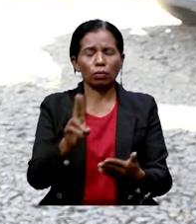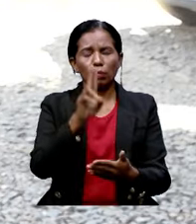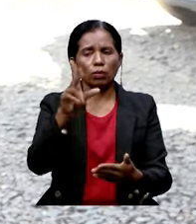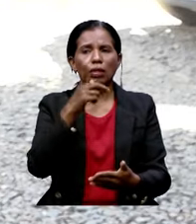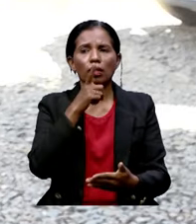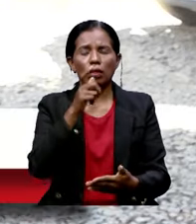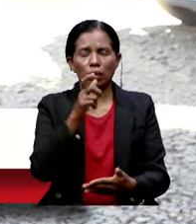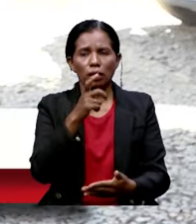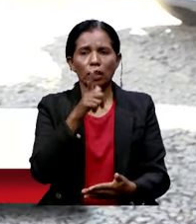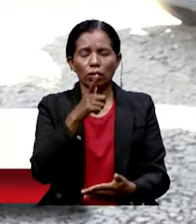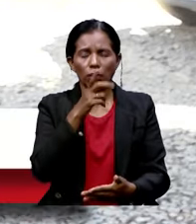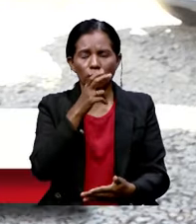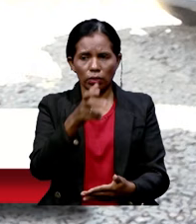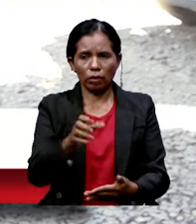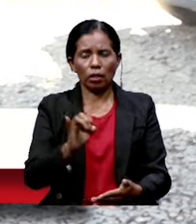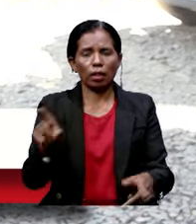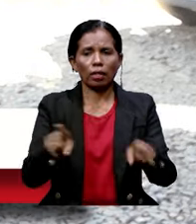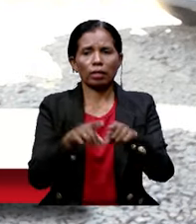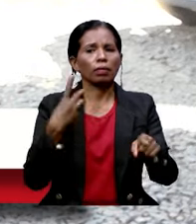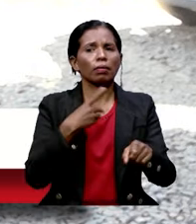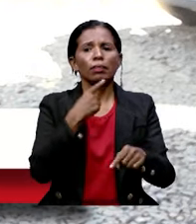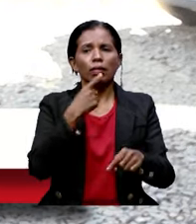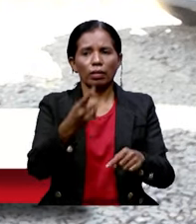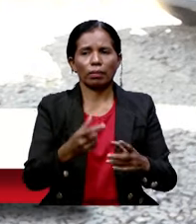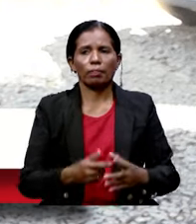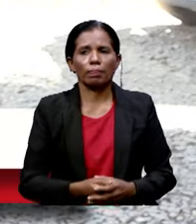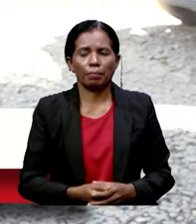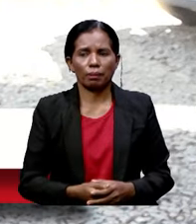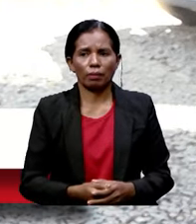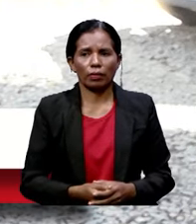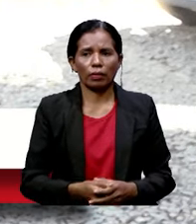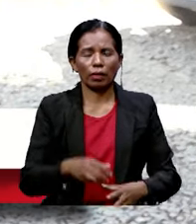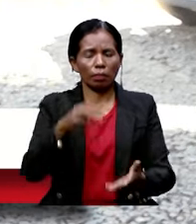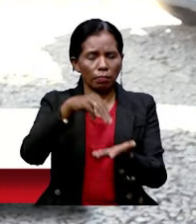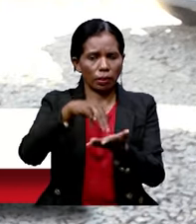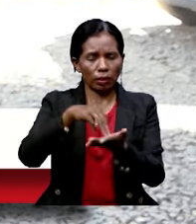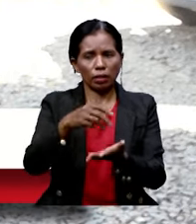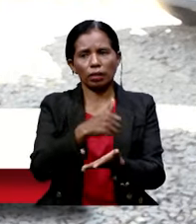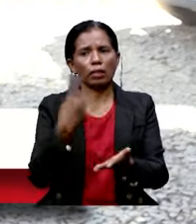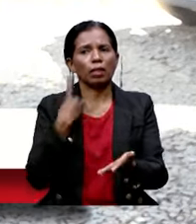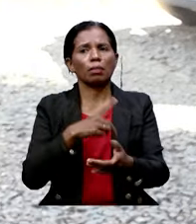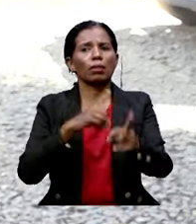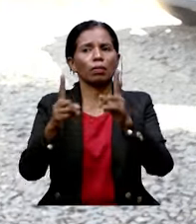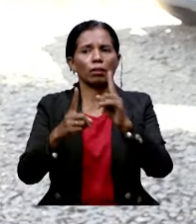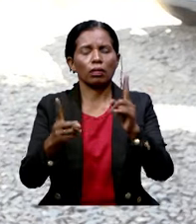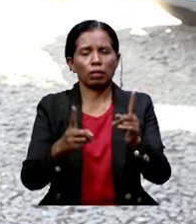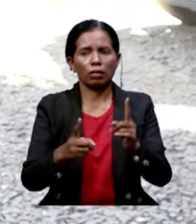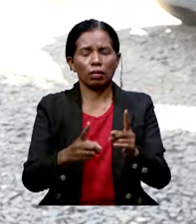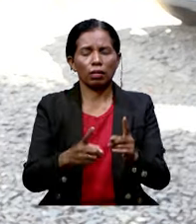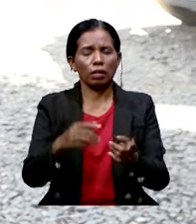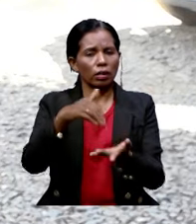hane san ohin ami di hane katak ma materia balu ami kule portugues istudan cer laten